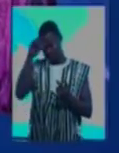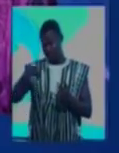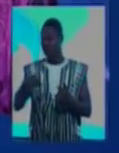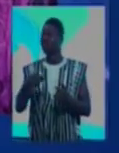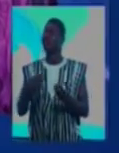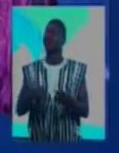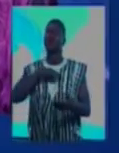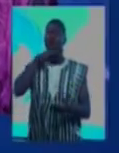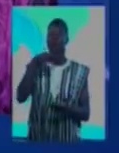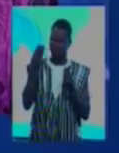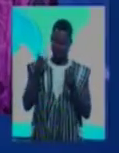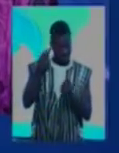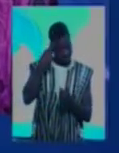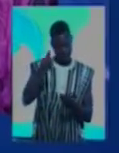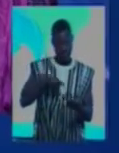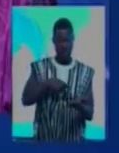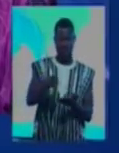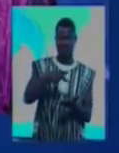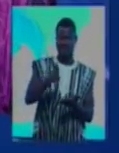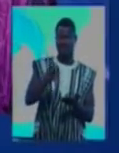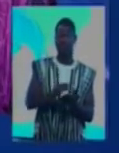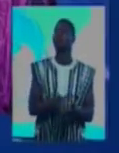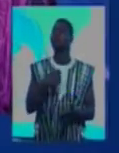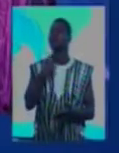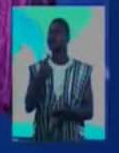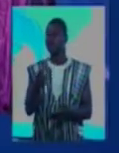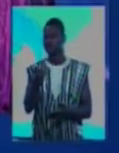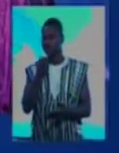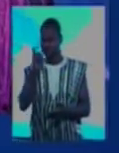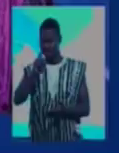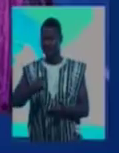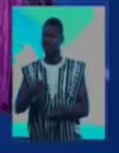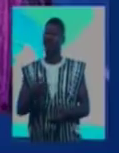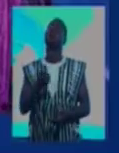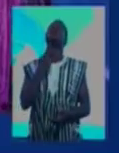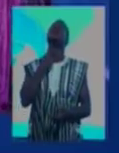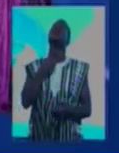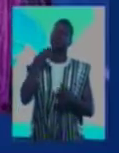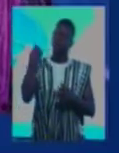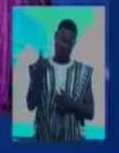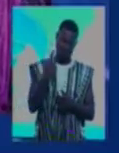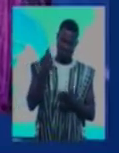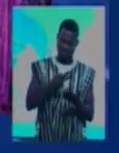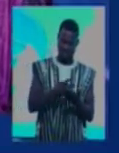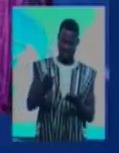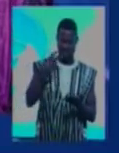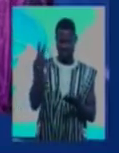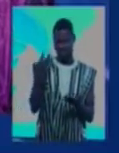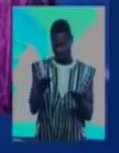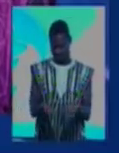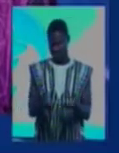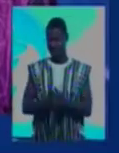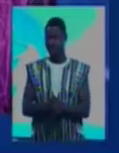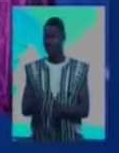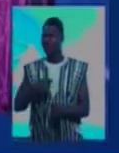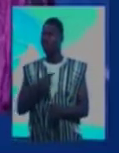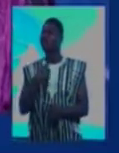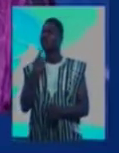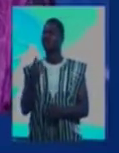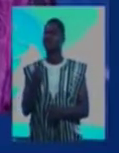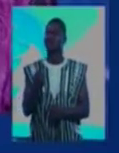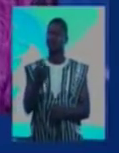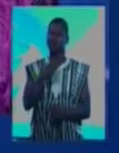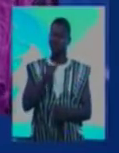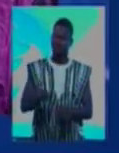me dis quand même que le besoin de lire, l'envie de lire, habite encore beaucoup. Et récemment, je raconte que j'ai été ouvrir